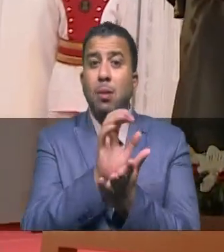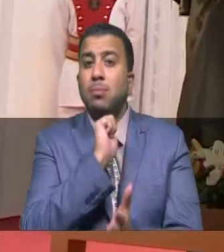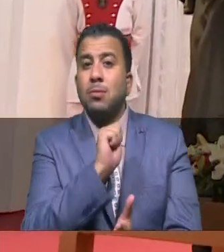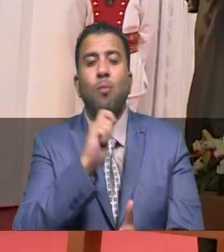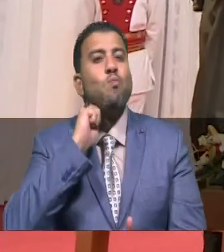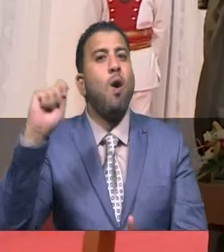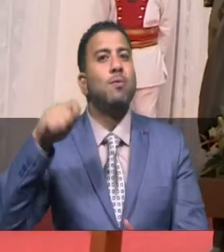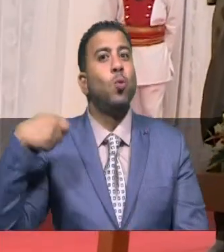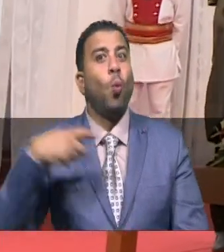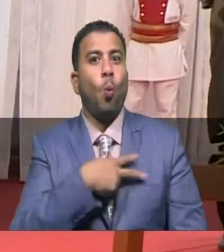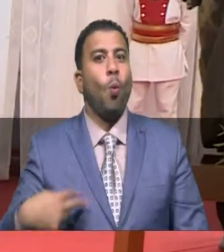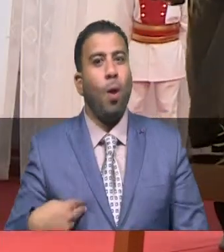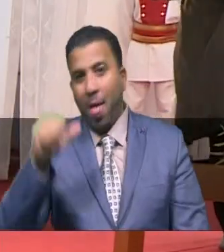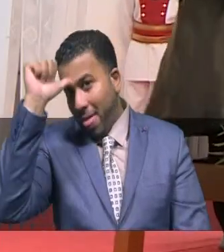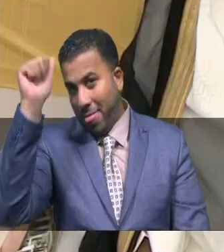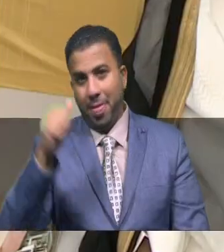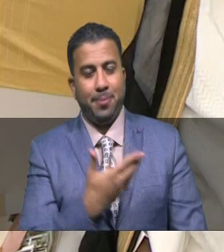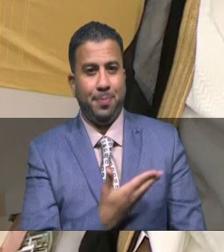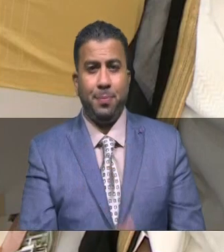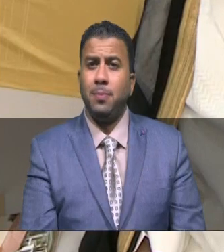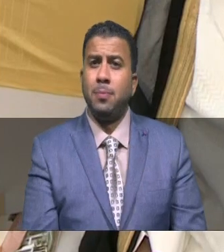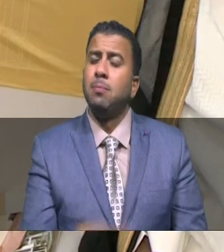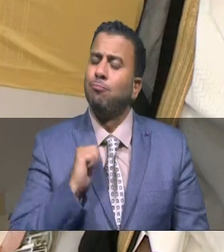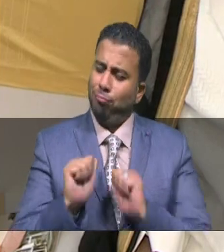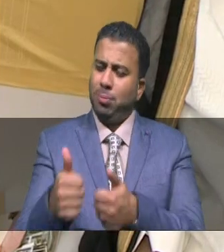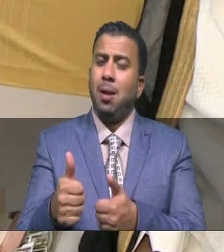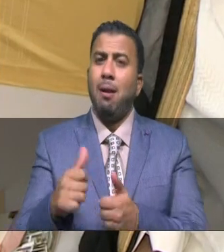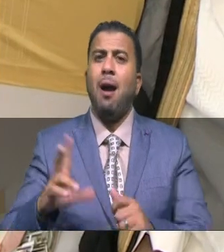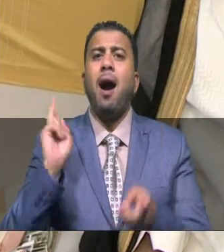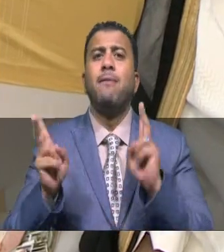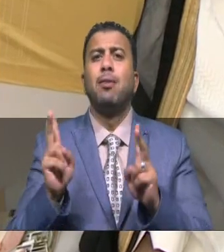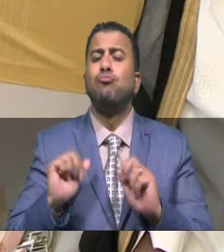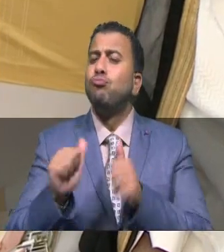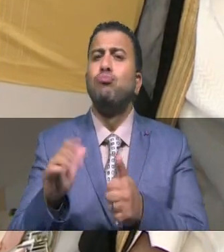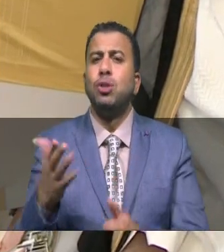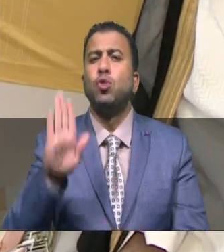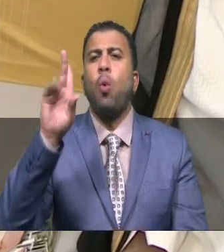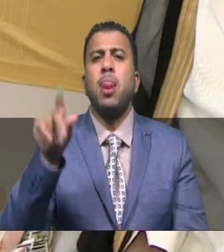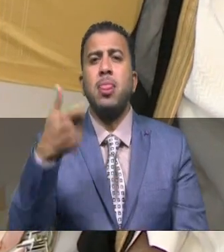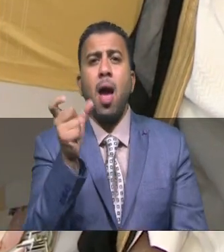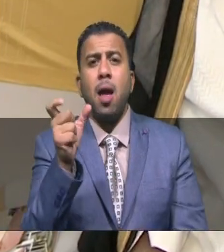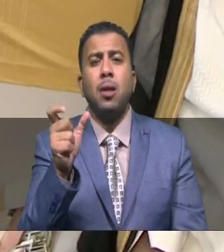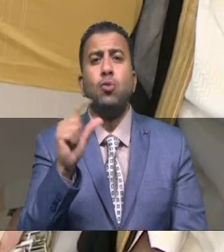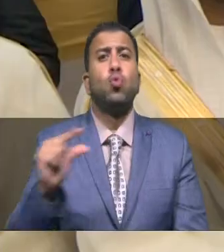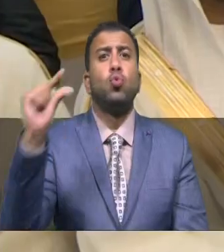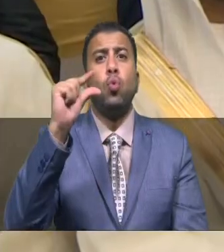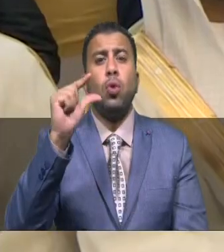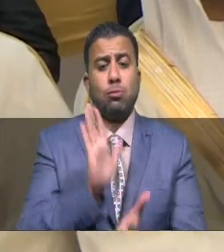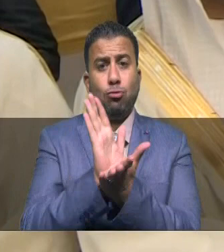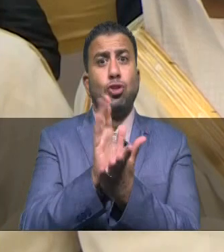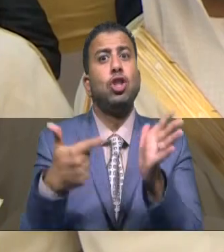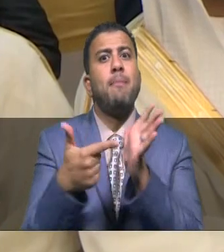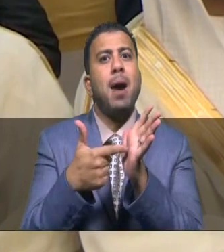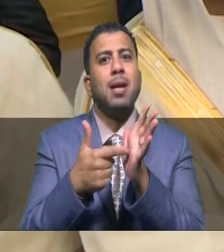كر الله حضر حفل منح صاحب السمو الشيخ الدكتور سلطان بن محمد القاسمي الدكتوراه الفخريه من جامعه